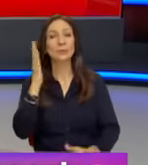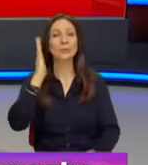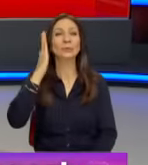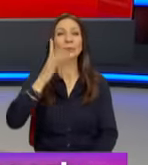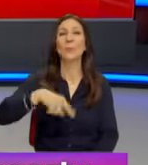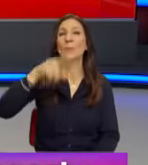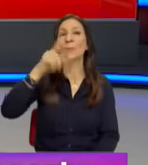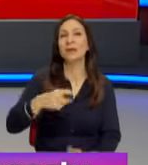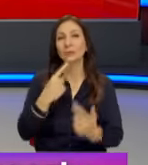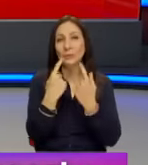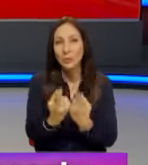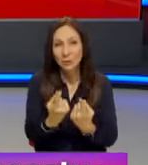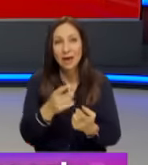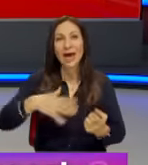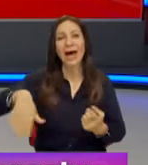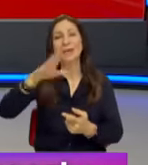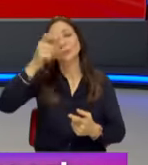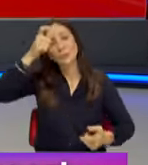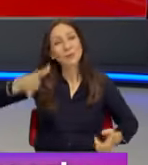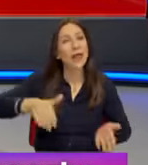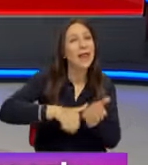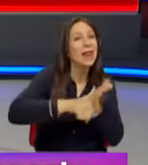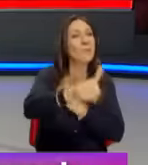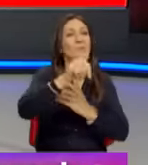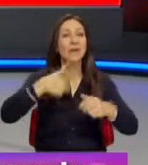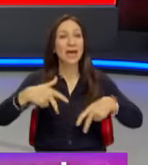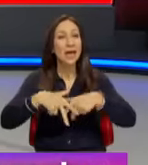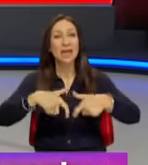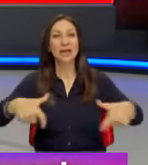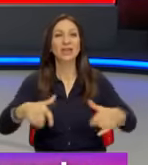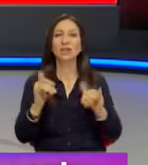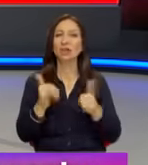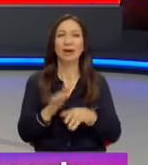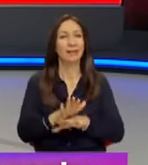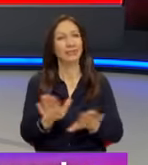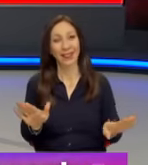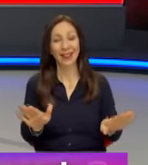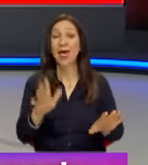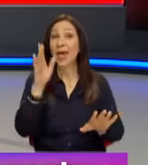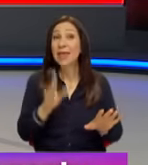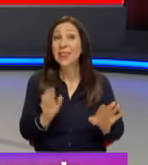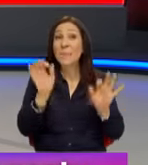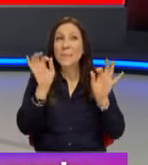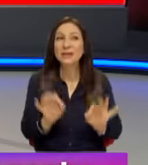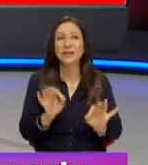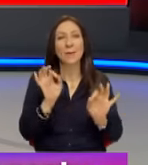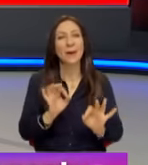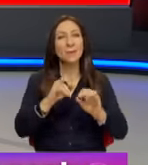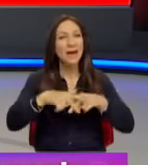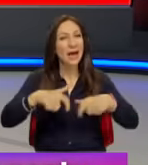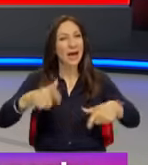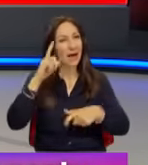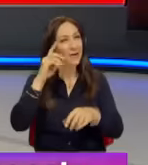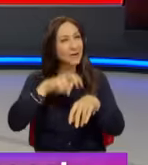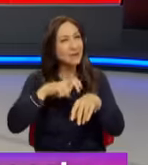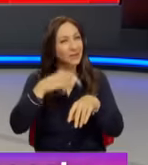bir gün diliyoruz. Herkese, tüm Türkiye'ye bugün başlığımızda şaka değil. En baştan hemen başlığımızda hatırlatmış